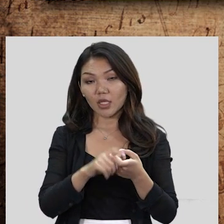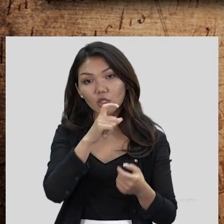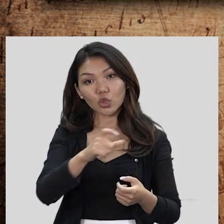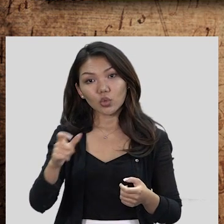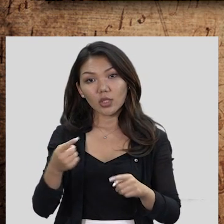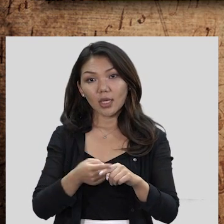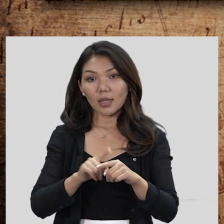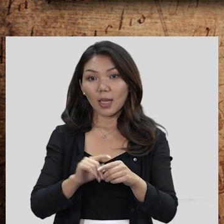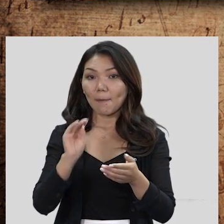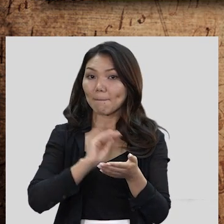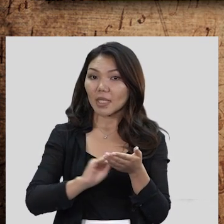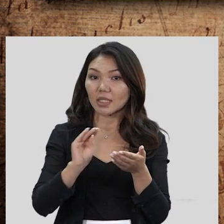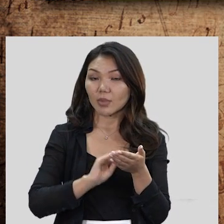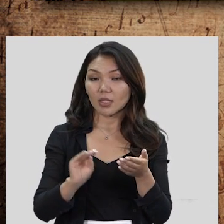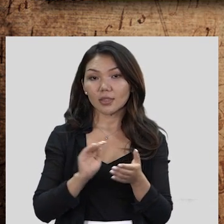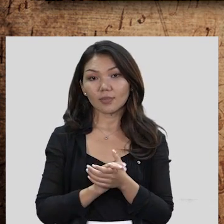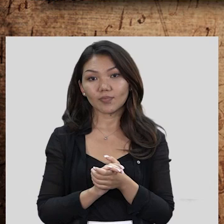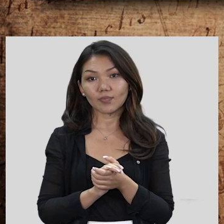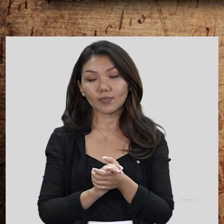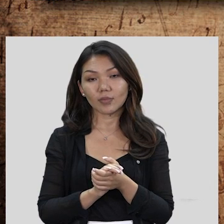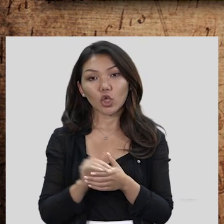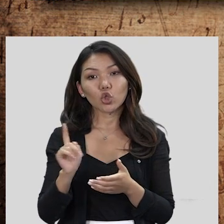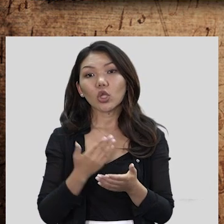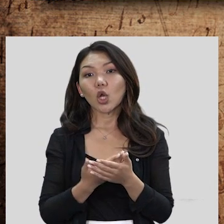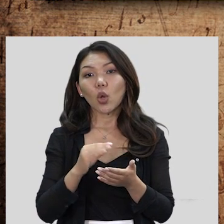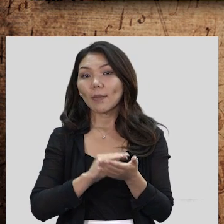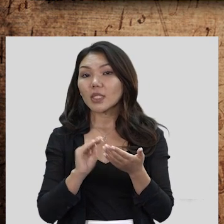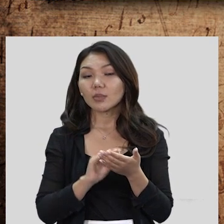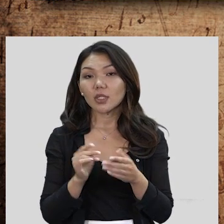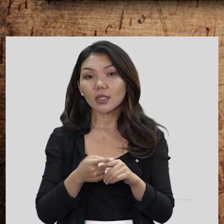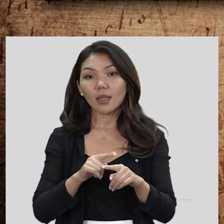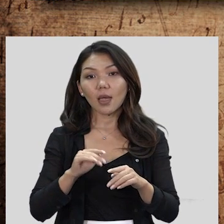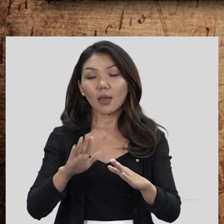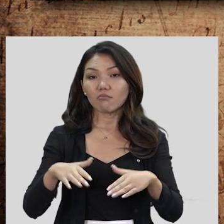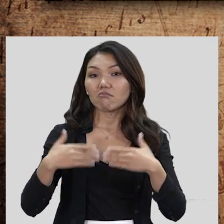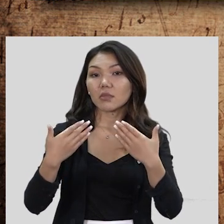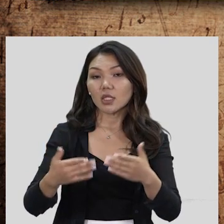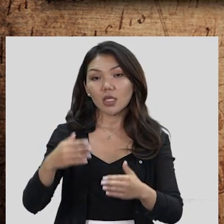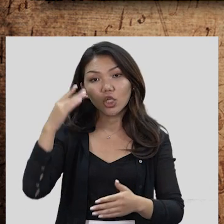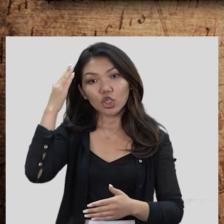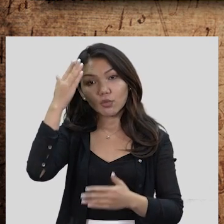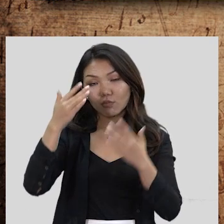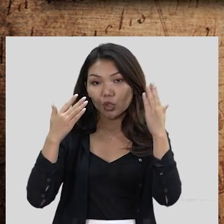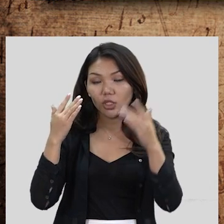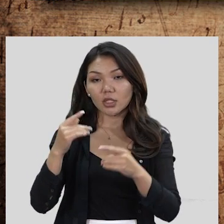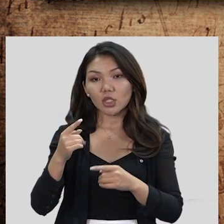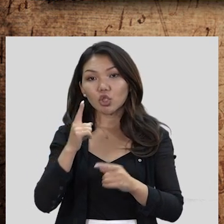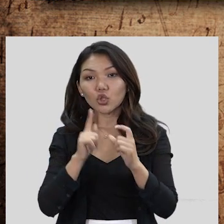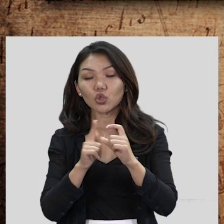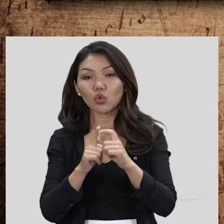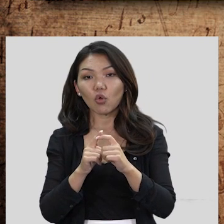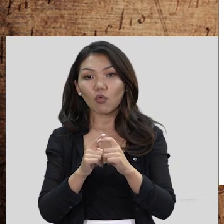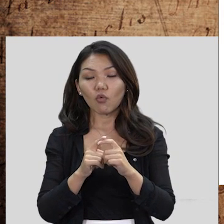письменность что же такое письменность письменность это передача мыслей слов человека посредством специальных